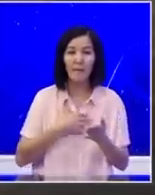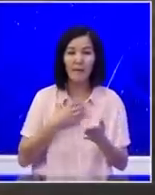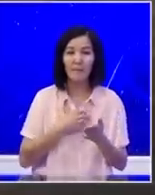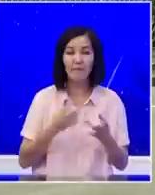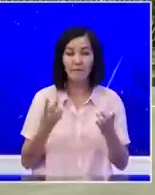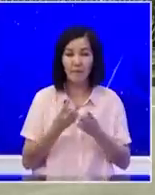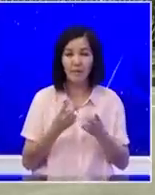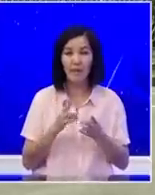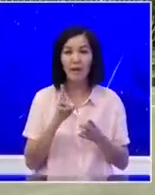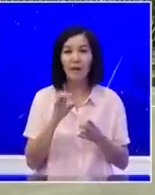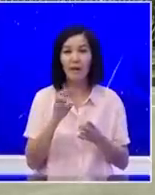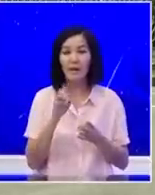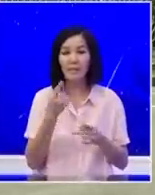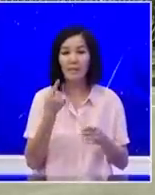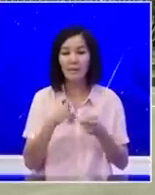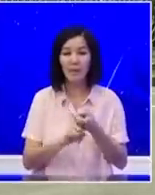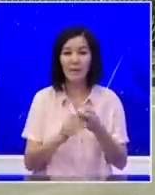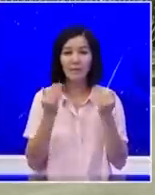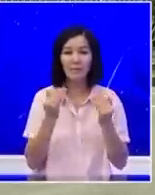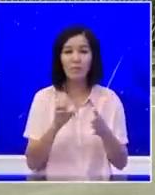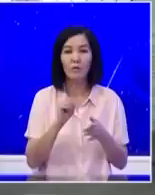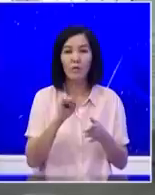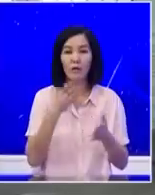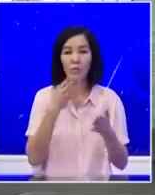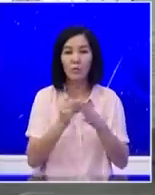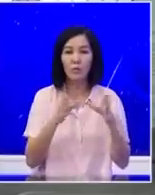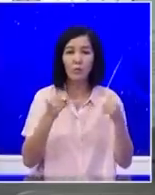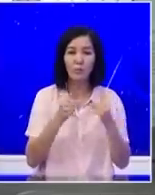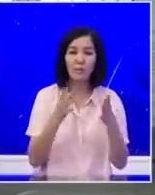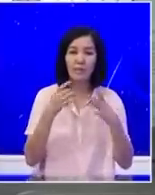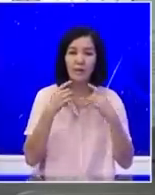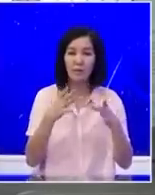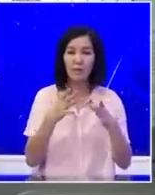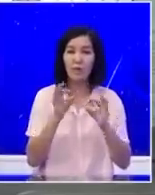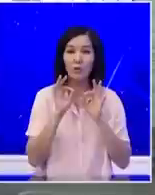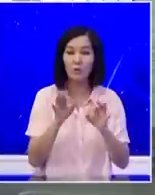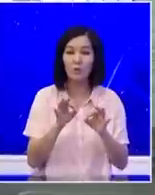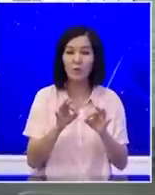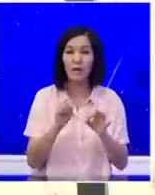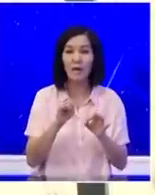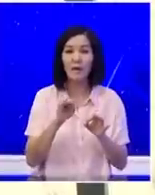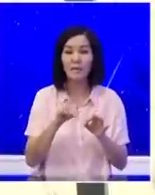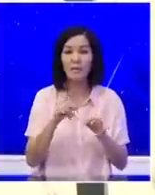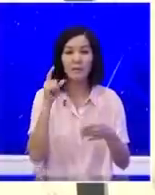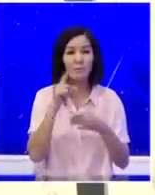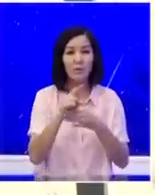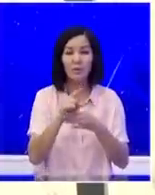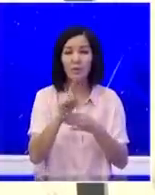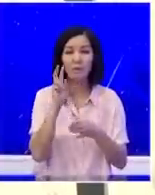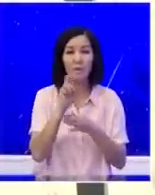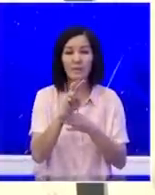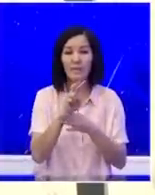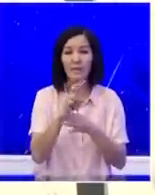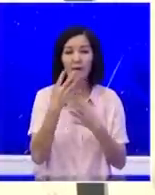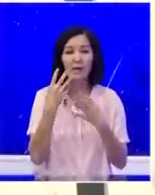Имамдар карантинге байланысты биылғы айт мерекесін әркім өз шаңырағында атап өткені дұрыс дейді. Сондай-ақ айт намазын мешітте өтей алмаған жамағатқа